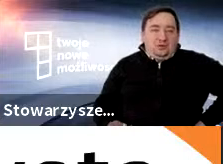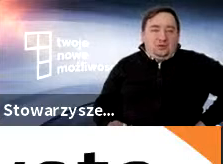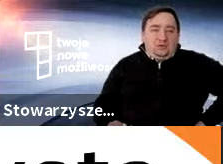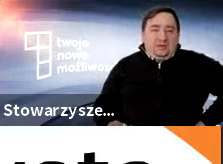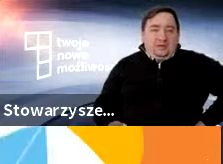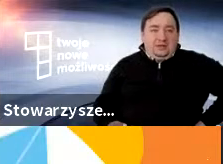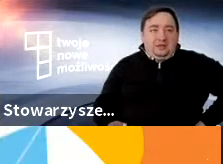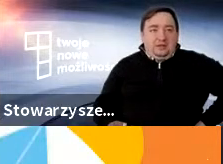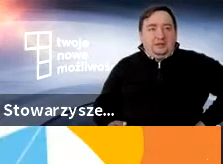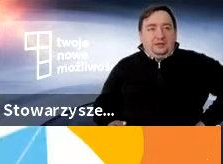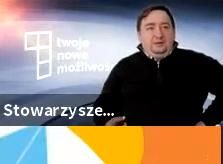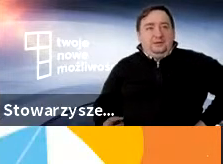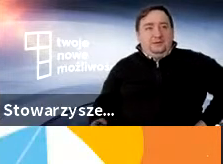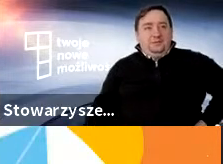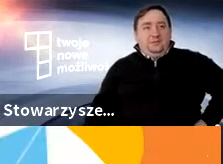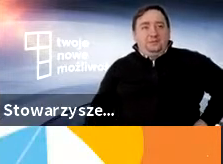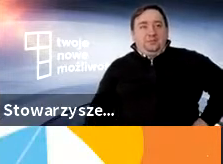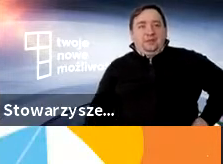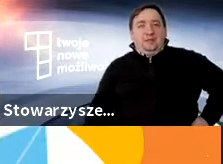Na początek